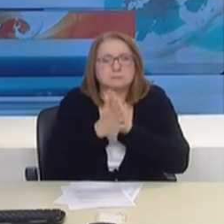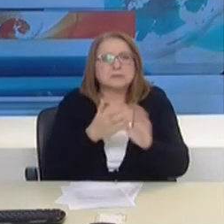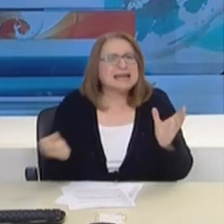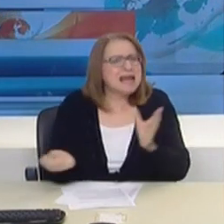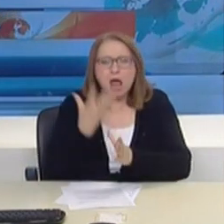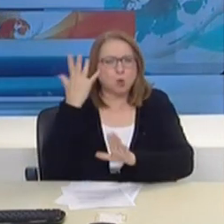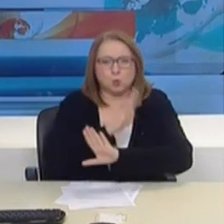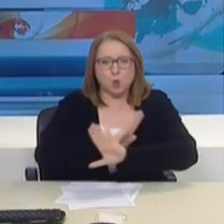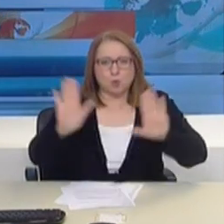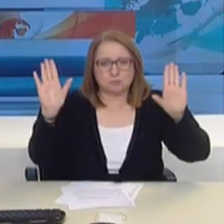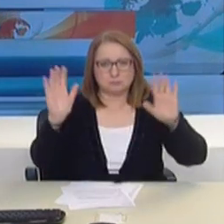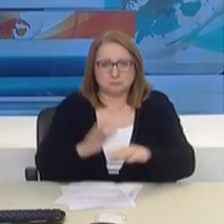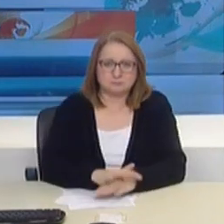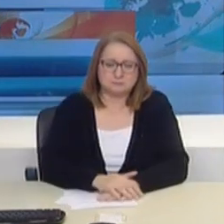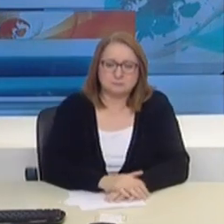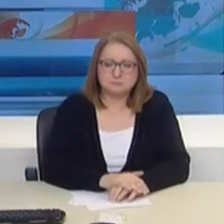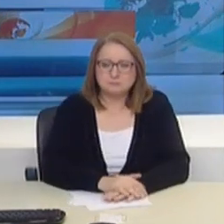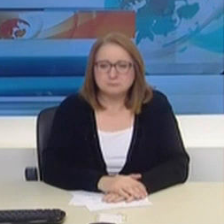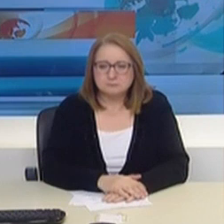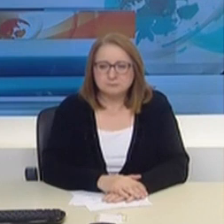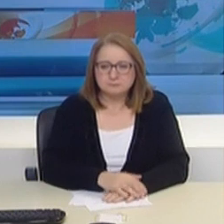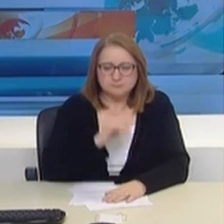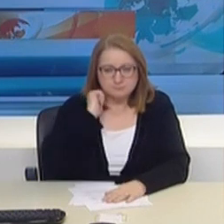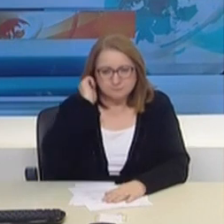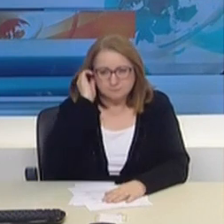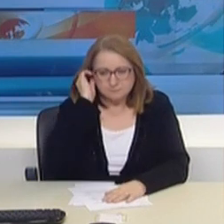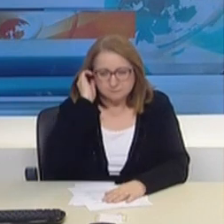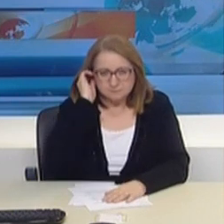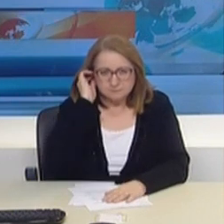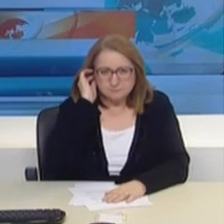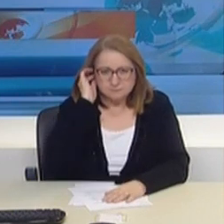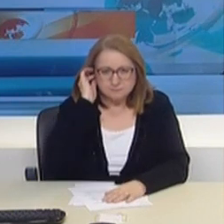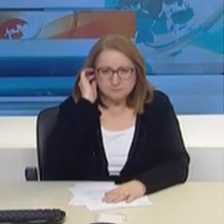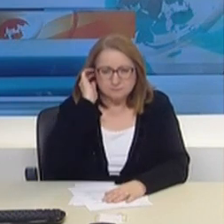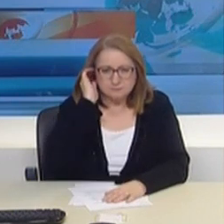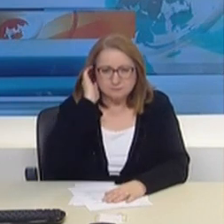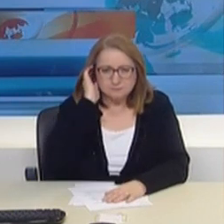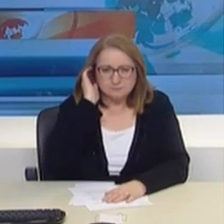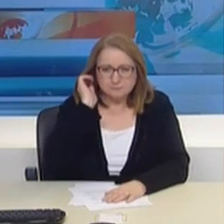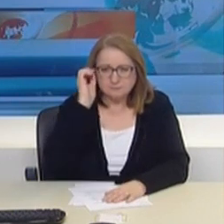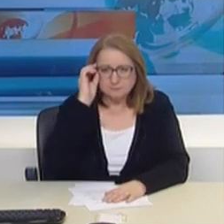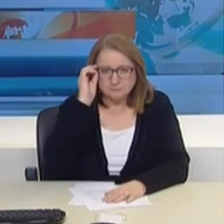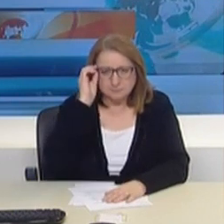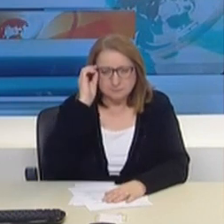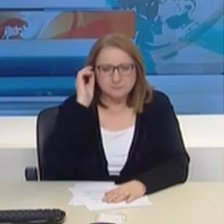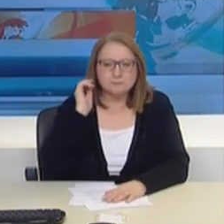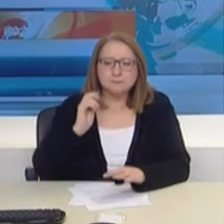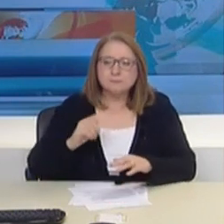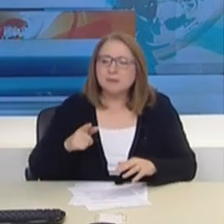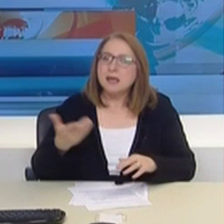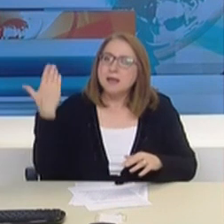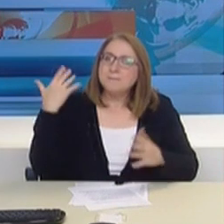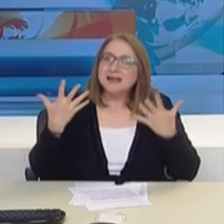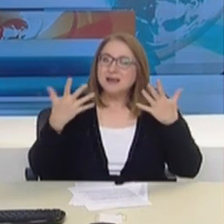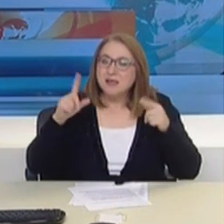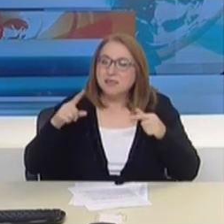Ερώτηση από τον κύριο Μιχάλη Κεφαλογιάννη, Παθηνικό Πρακτορείο Ειδήσεων. Κύριε Τσιόδρα, έχουμε στοιχεία όσον αφορά την καμπύλη διασποράς από τα μέτρα που λήφθησαν πριν 10 μέρες,